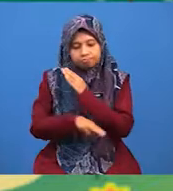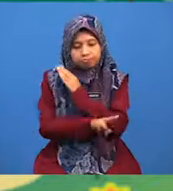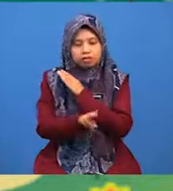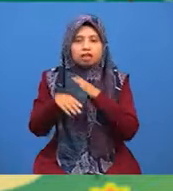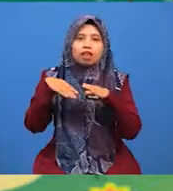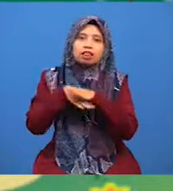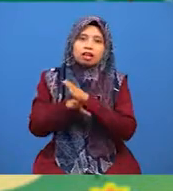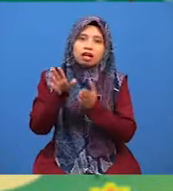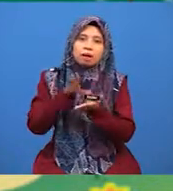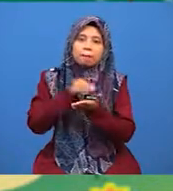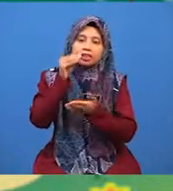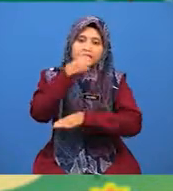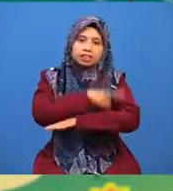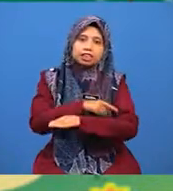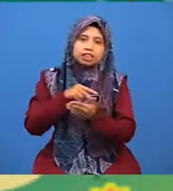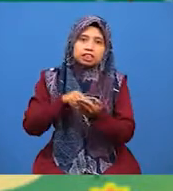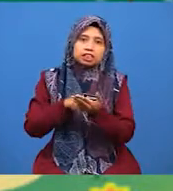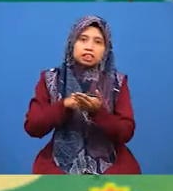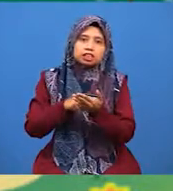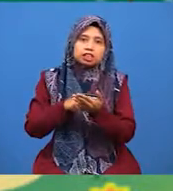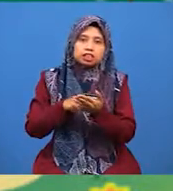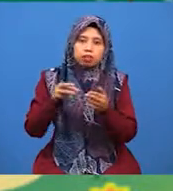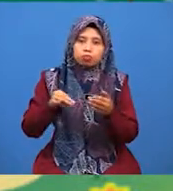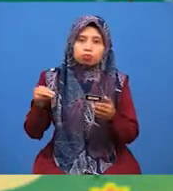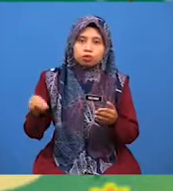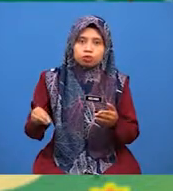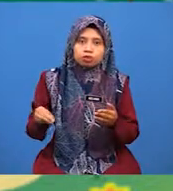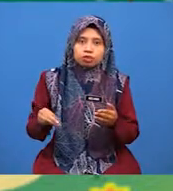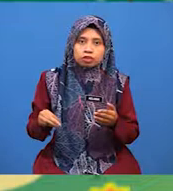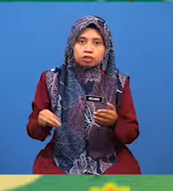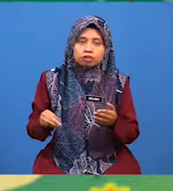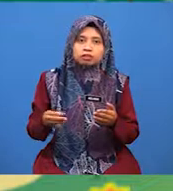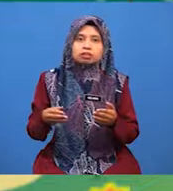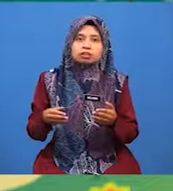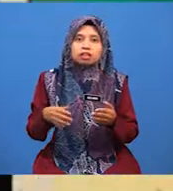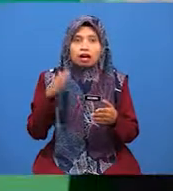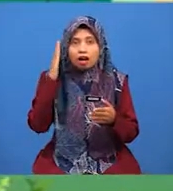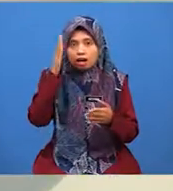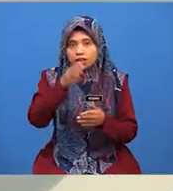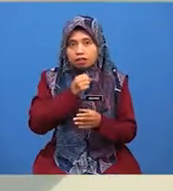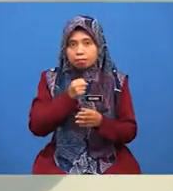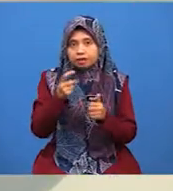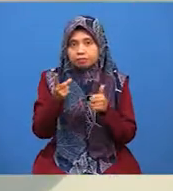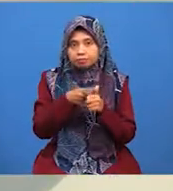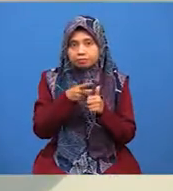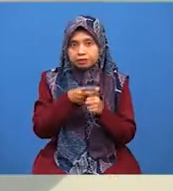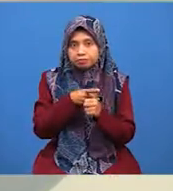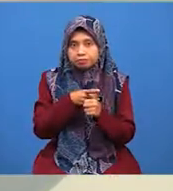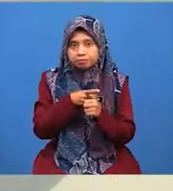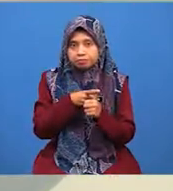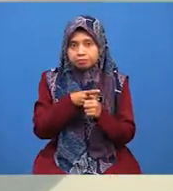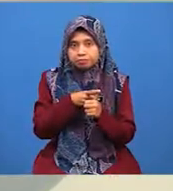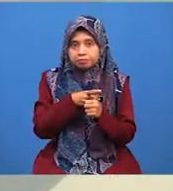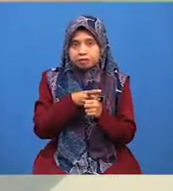Dalam pembelajaran kita pada hari ini, murid-murid secara umumnya akan dapat